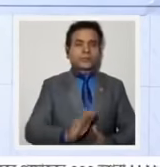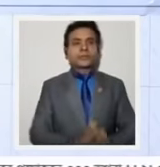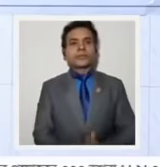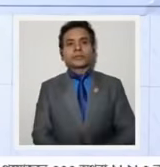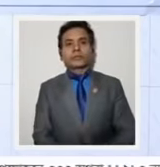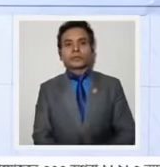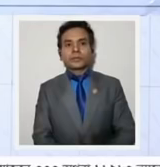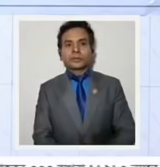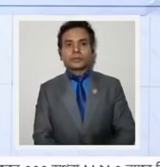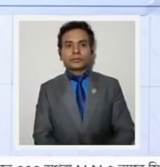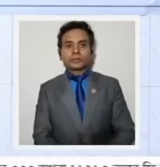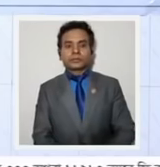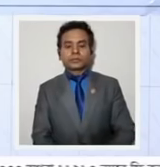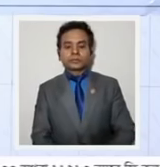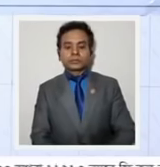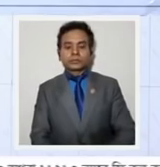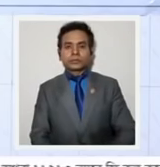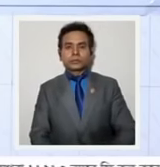4,070 জন চিকিৎসক।